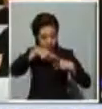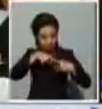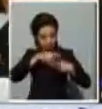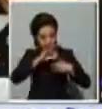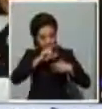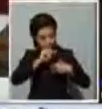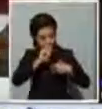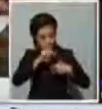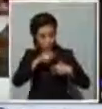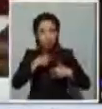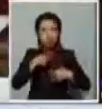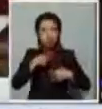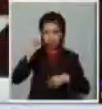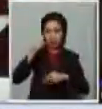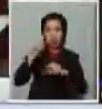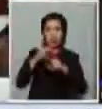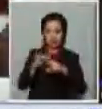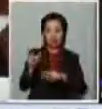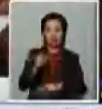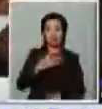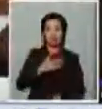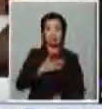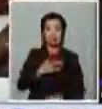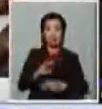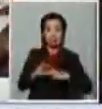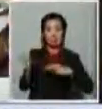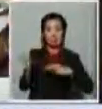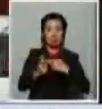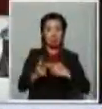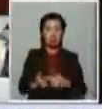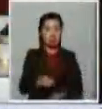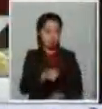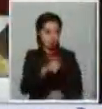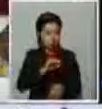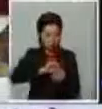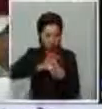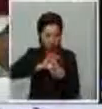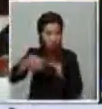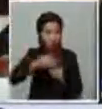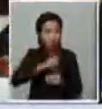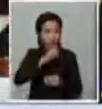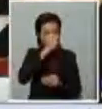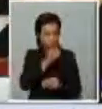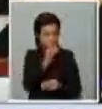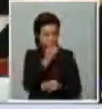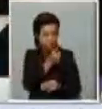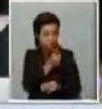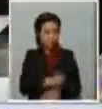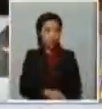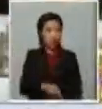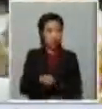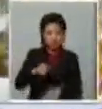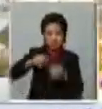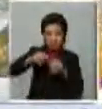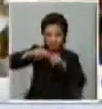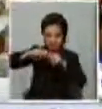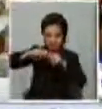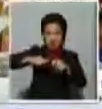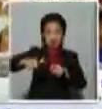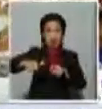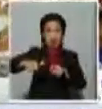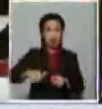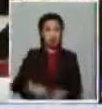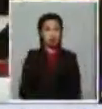ตี้ไทยครับ อ๋อแม่ ลองได้มั้ยคะ ได้เลยครับ นี่ไงฉีกตรงนี้ได้นี่เค้ามีรอยปลาให้ฉีกนะ ให้ฉีกที่นี่